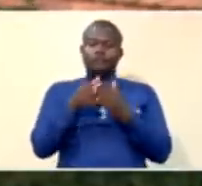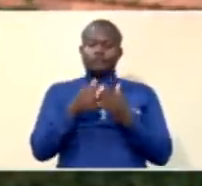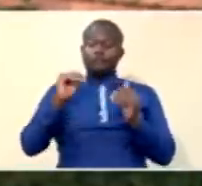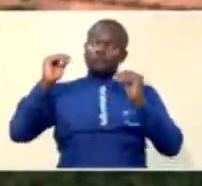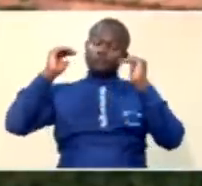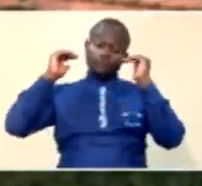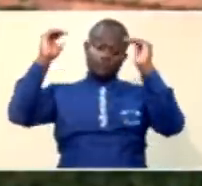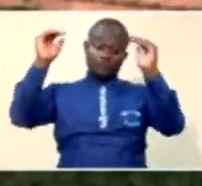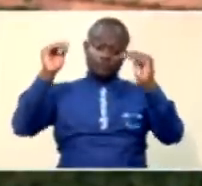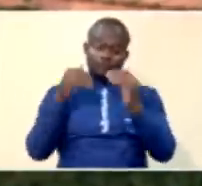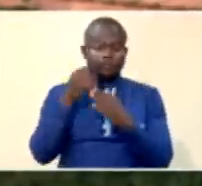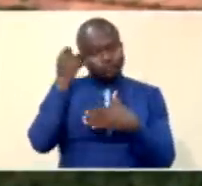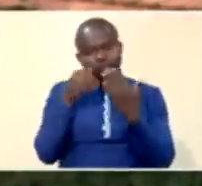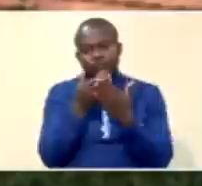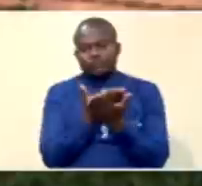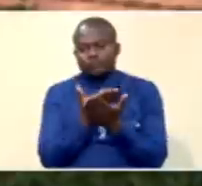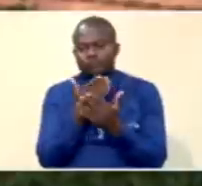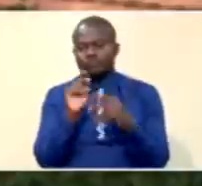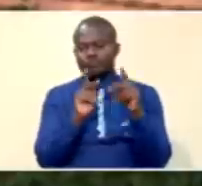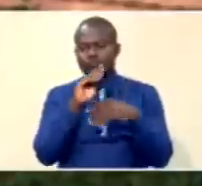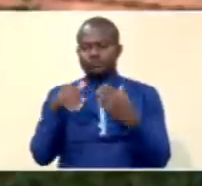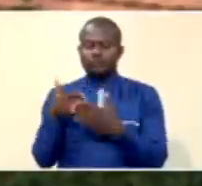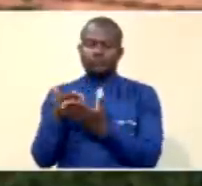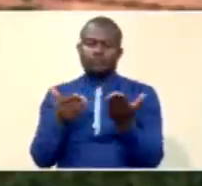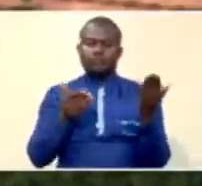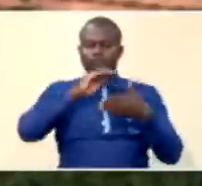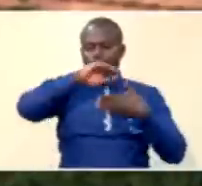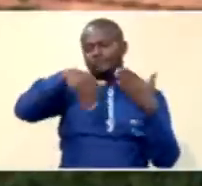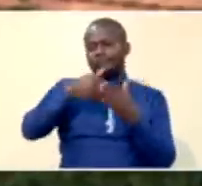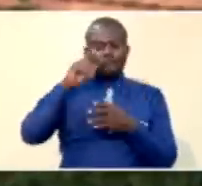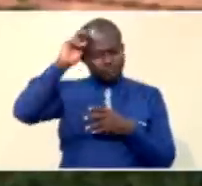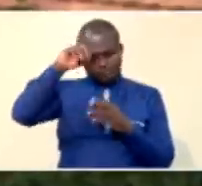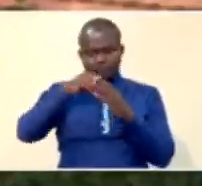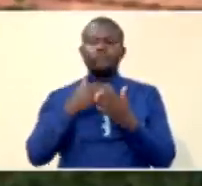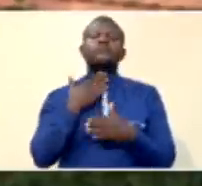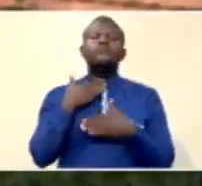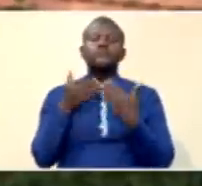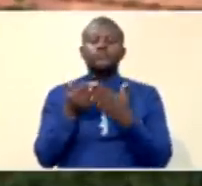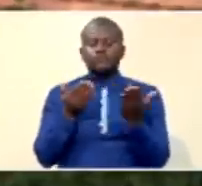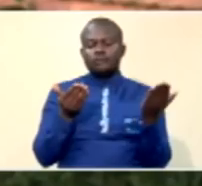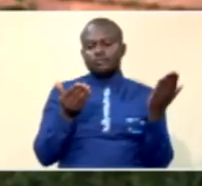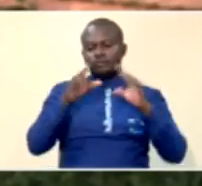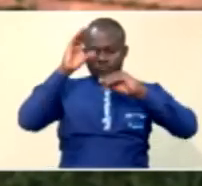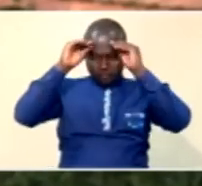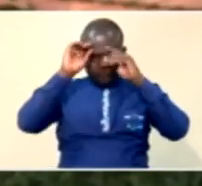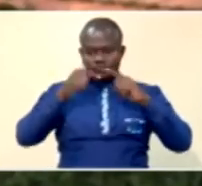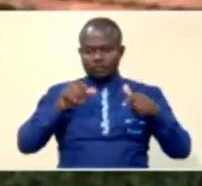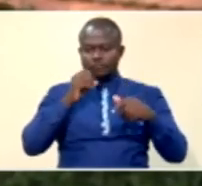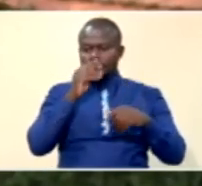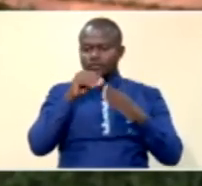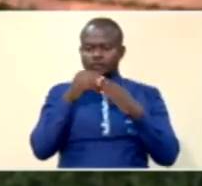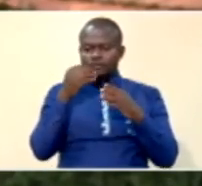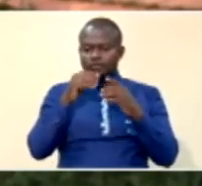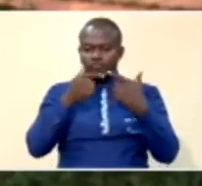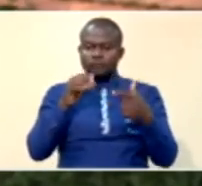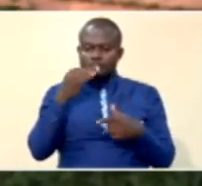bahambaye, rero nkaba nasabaga abantu bose bumva bashaka kwigura ururimi cyangwa bavuga ururimi